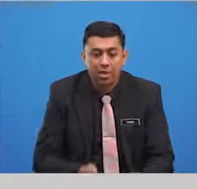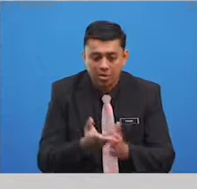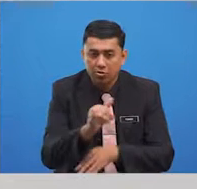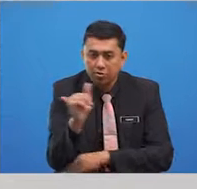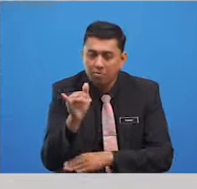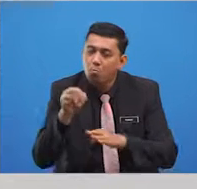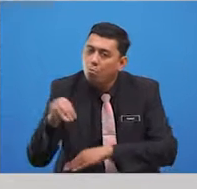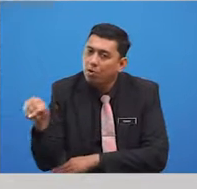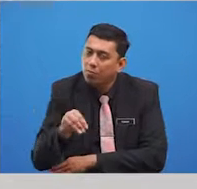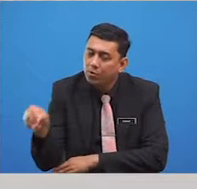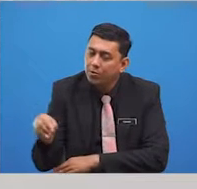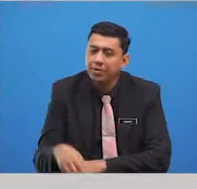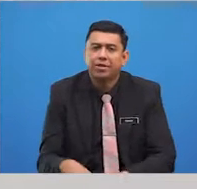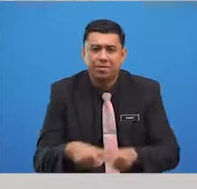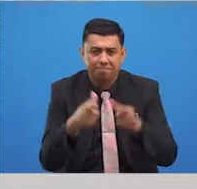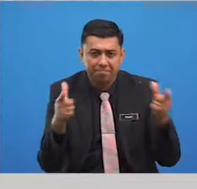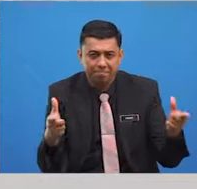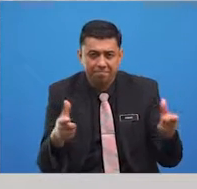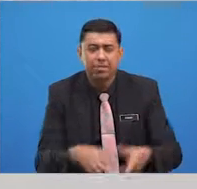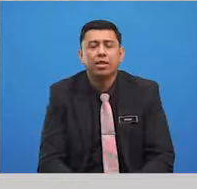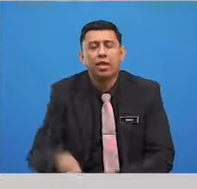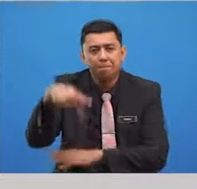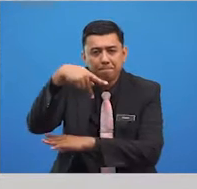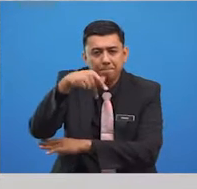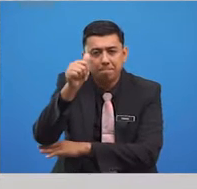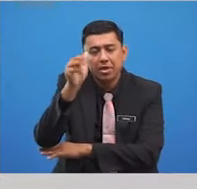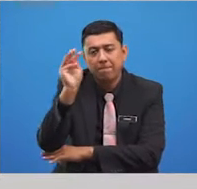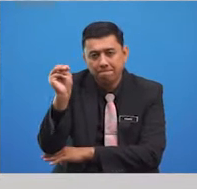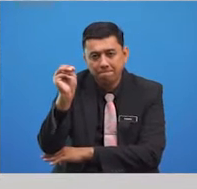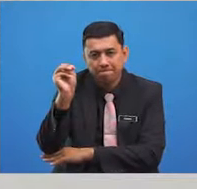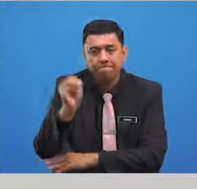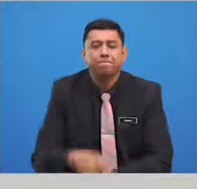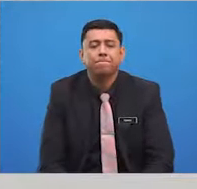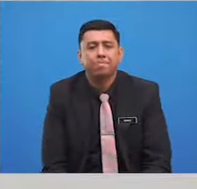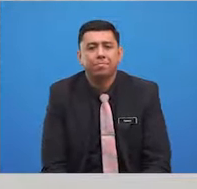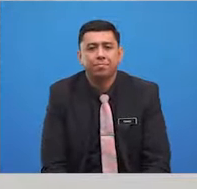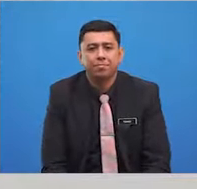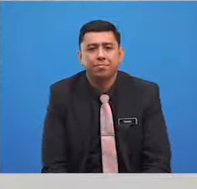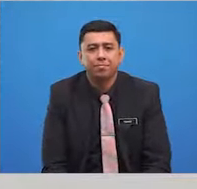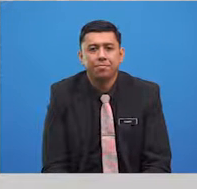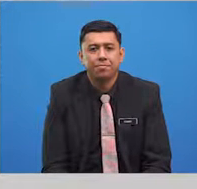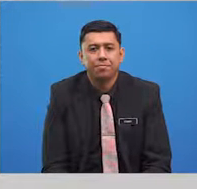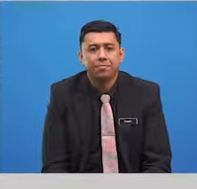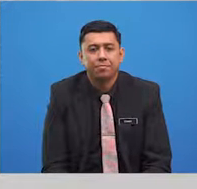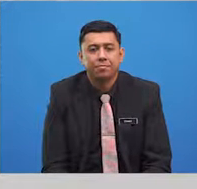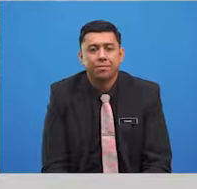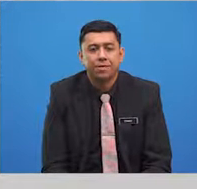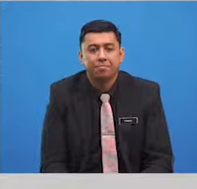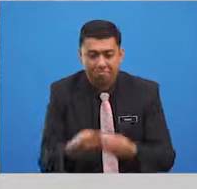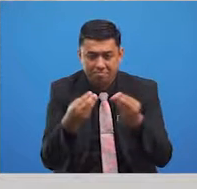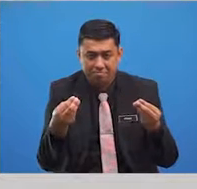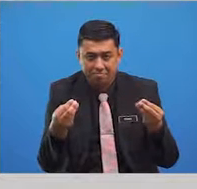Seterusnya, murid-murid, selain hutan paya air tawar, terdapat juga hutan paya air masin.